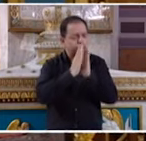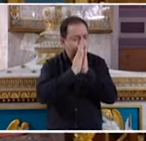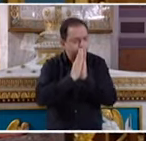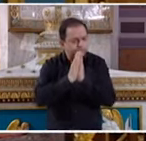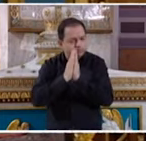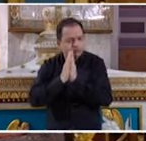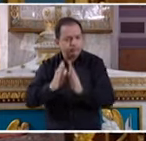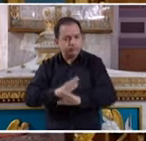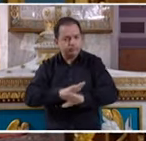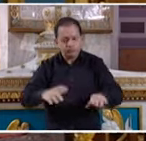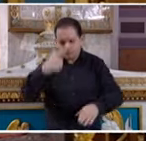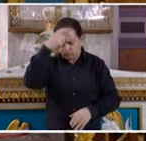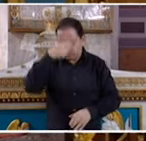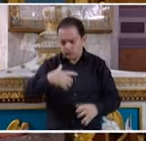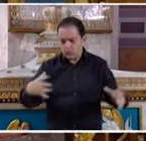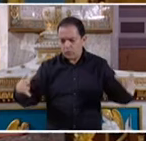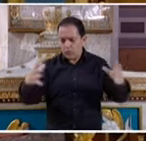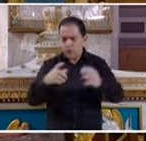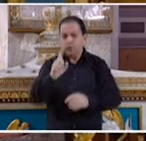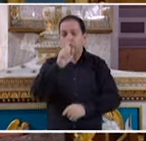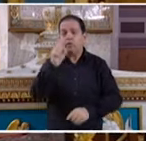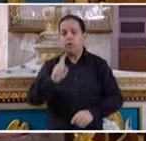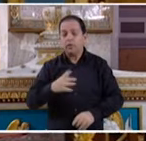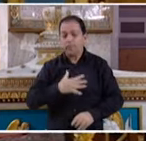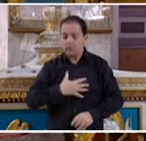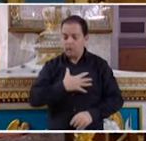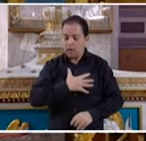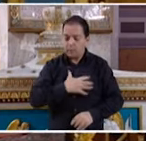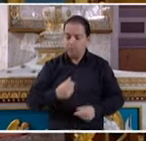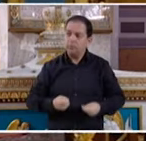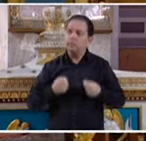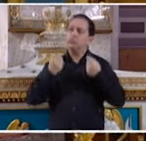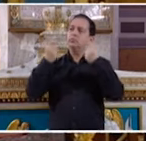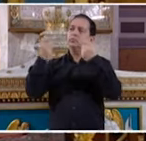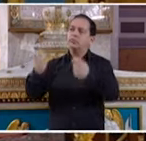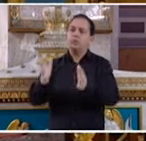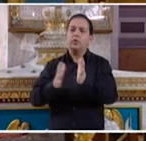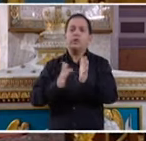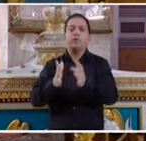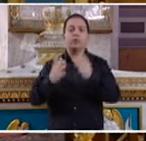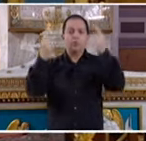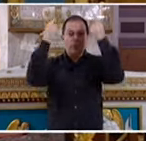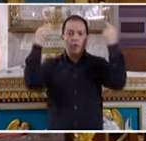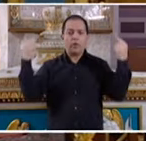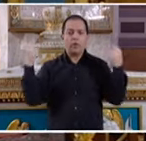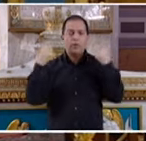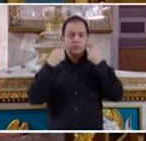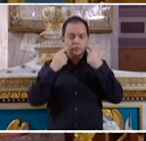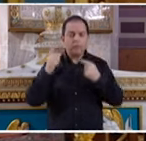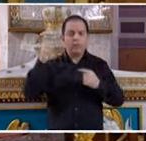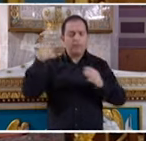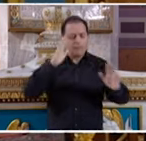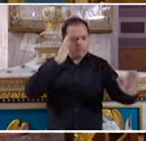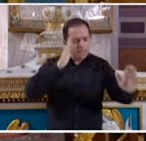μνημονεύσαντες, εαυτούς και ανήλους και πάσαν την ζωή ημών, Χριστό